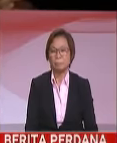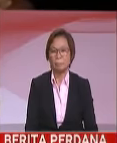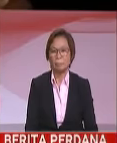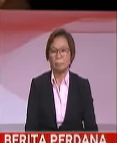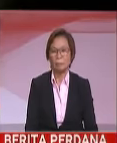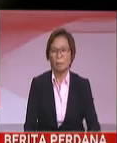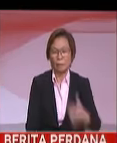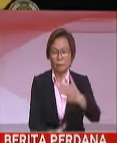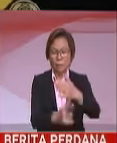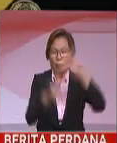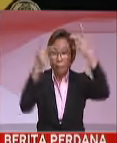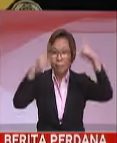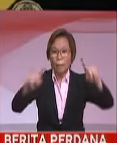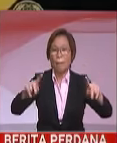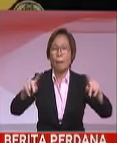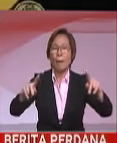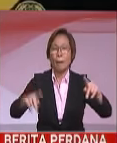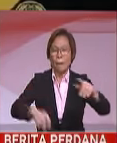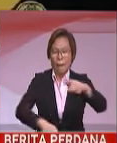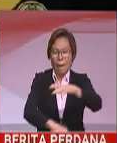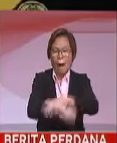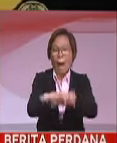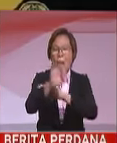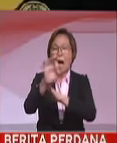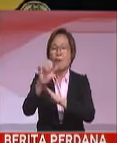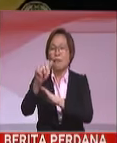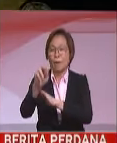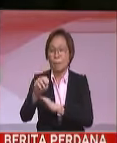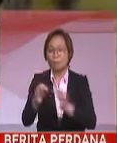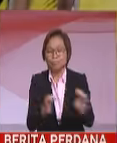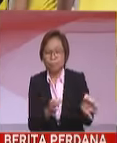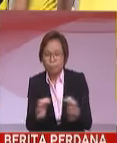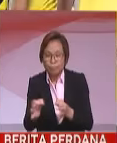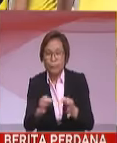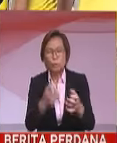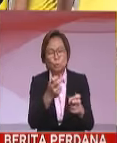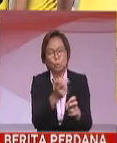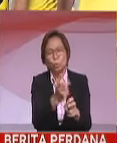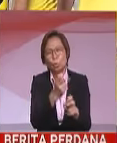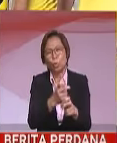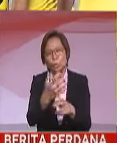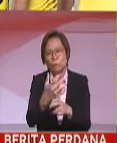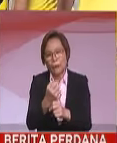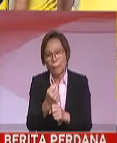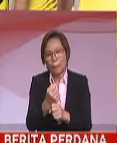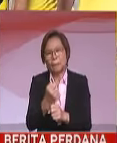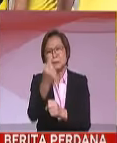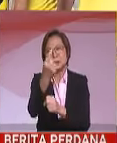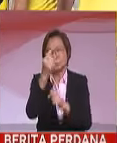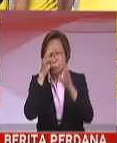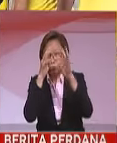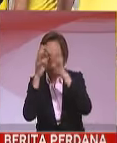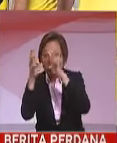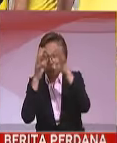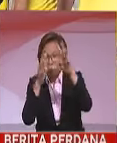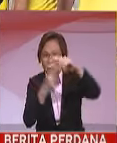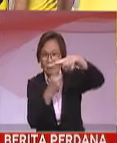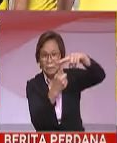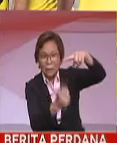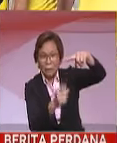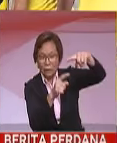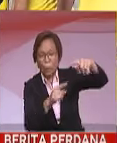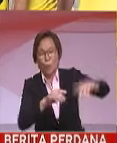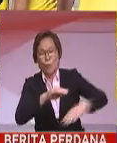Beliau yang juga timbalan Presiden Persatuan Bola Sepak Malaysia FAM menjelaskan sukar untuk mendapatkan satu rekaan jersey yang